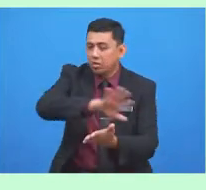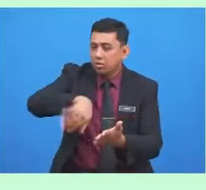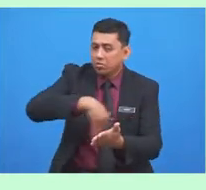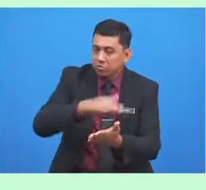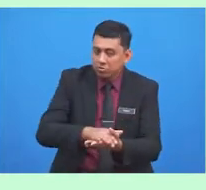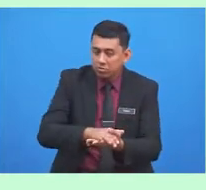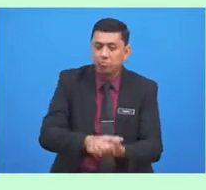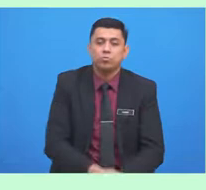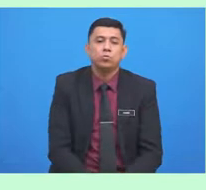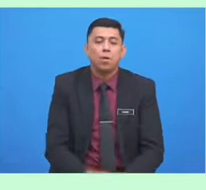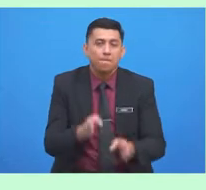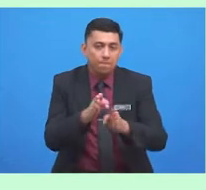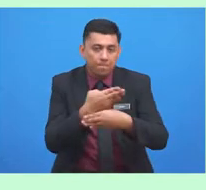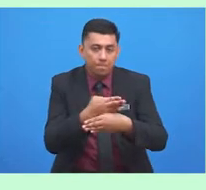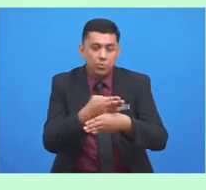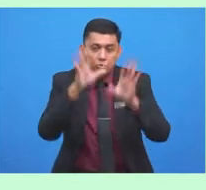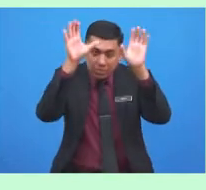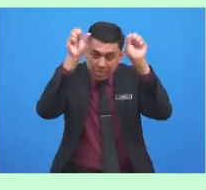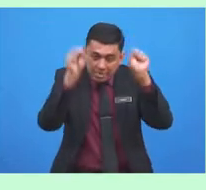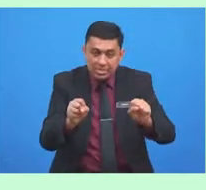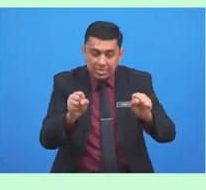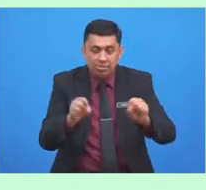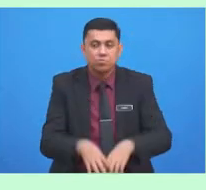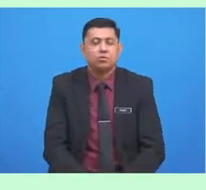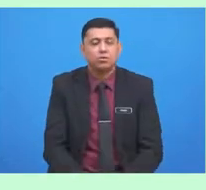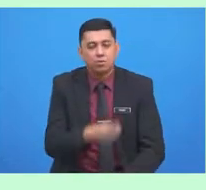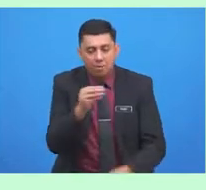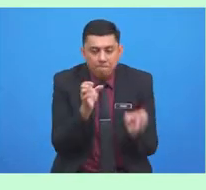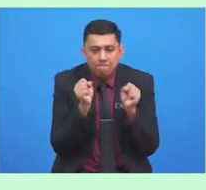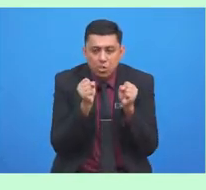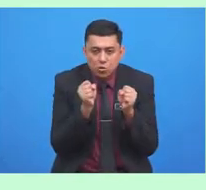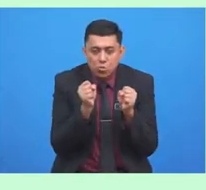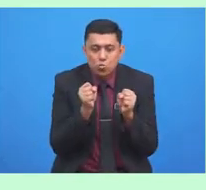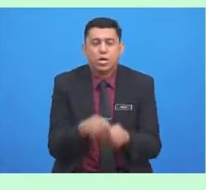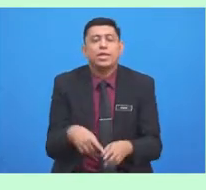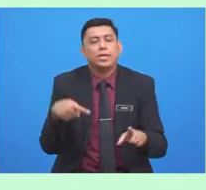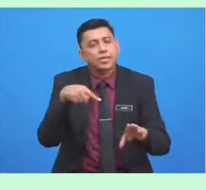kelepasan yang turun berbentuk salji dan membeku di permukaan.